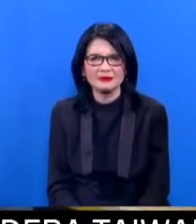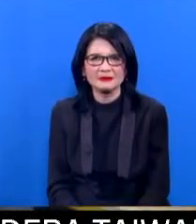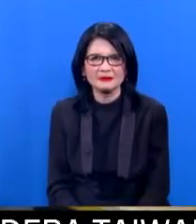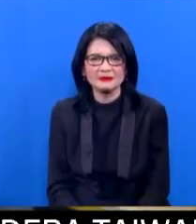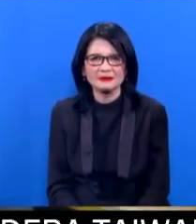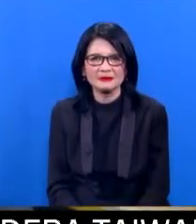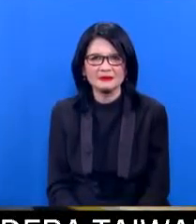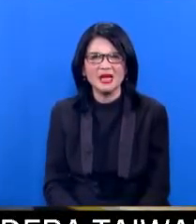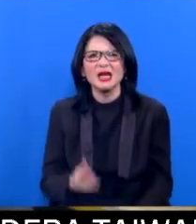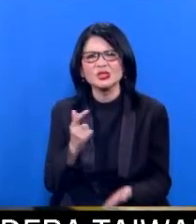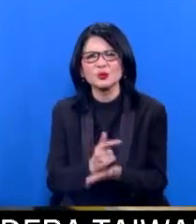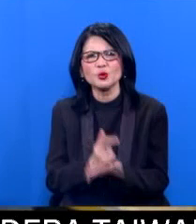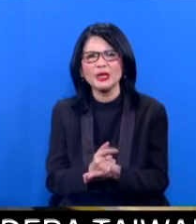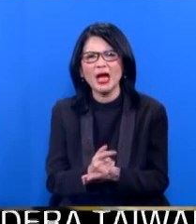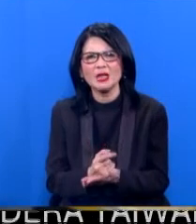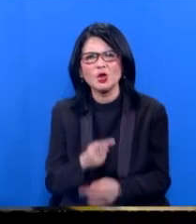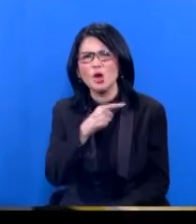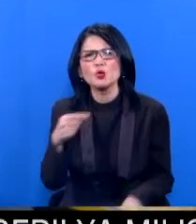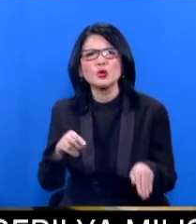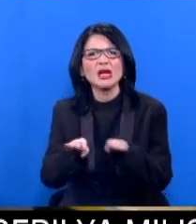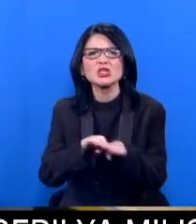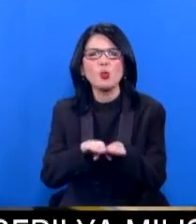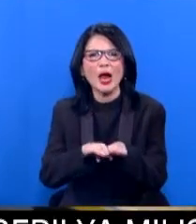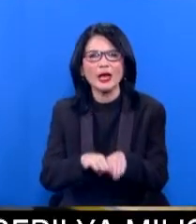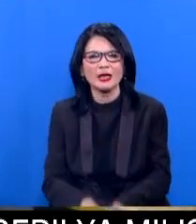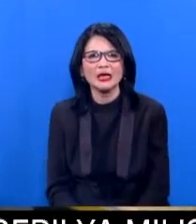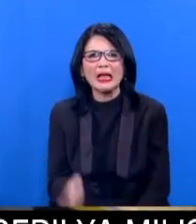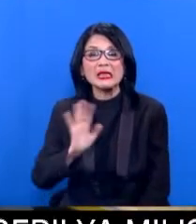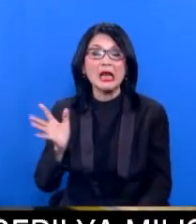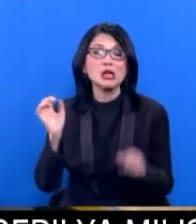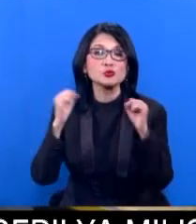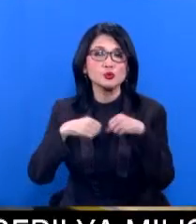Sebenarnya sudah tidak tepat sebenarnya, kurang setuju ya, karena